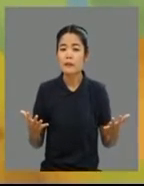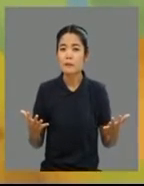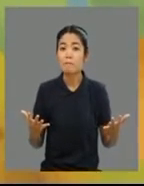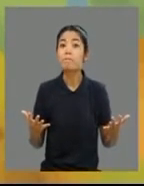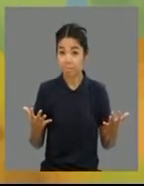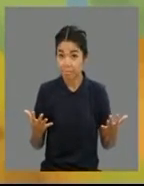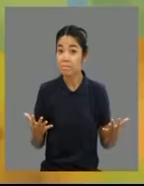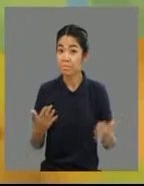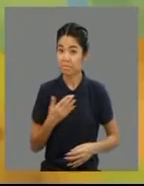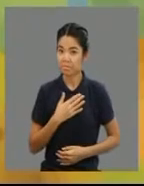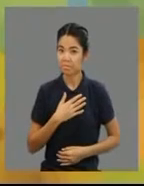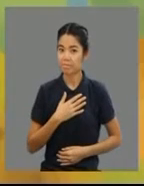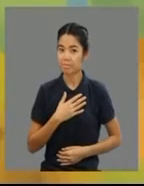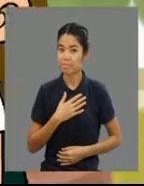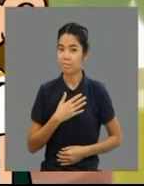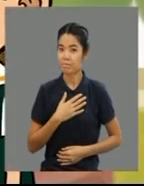เอางี้มะ